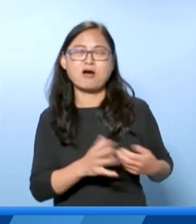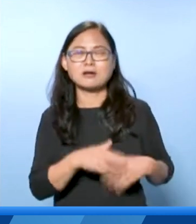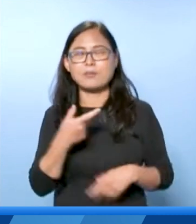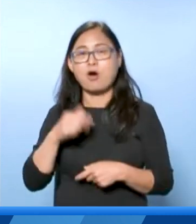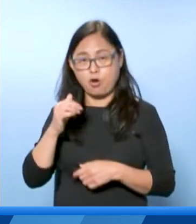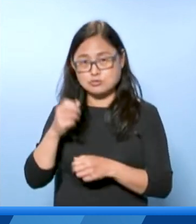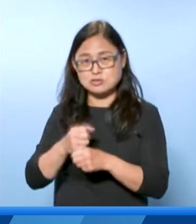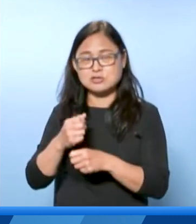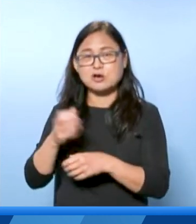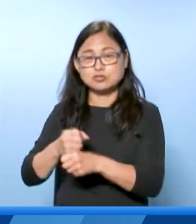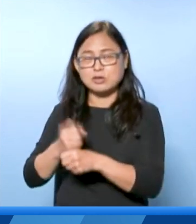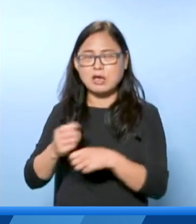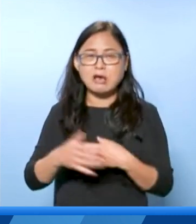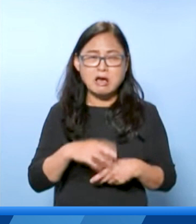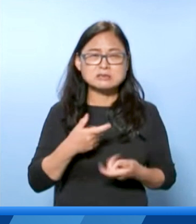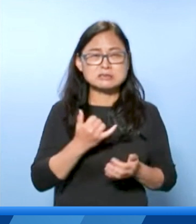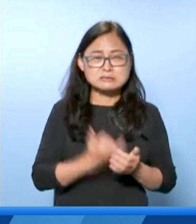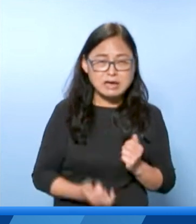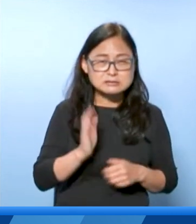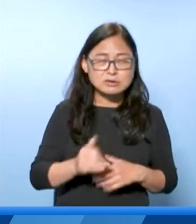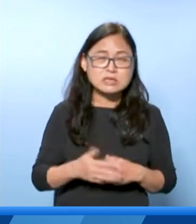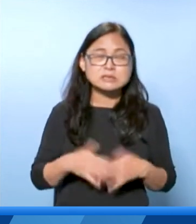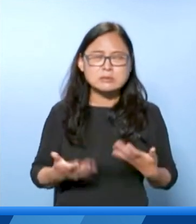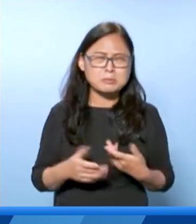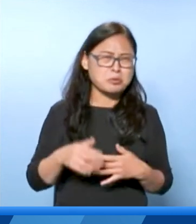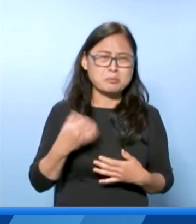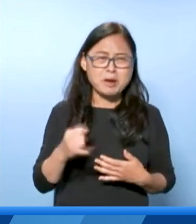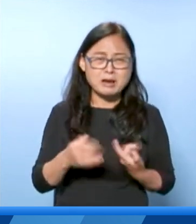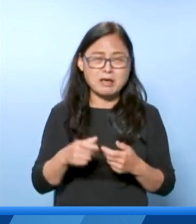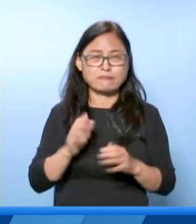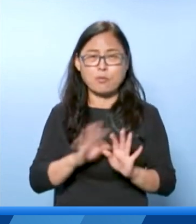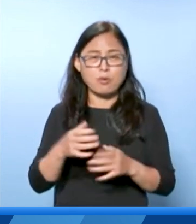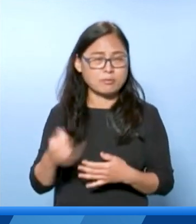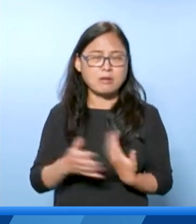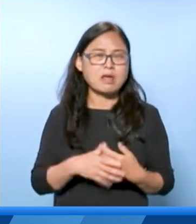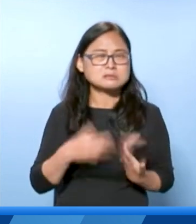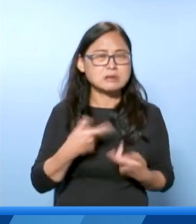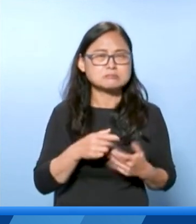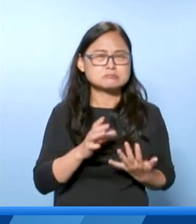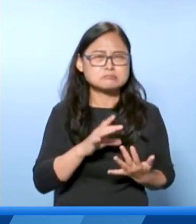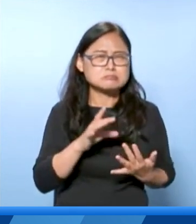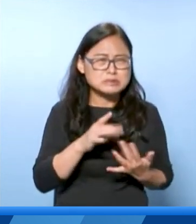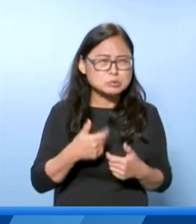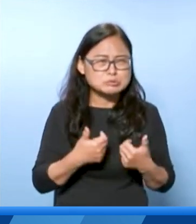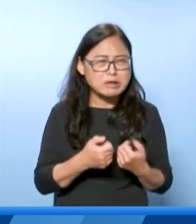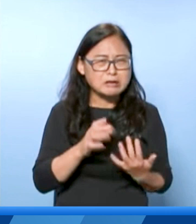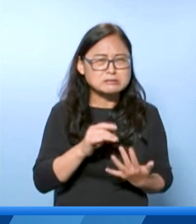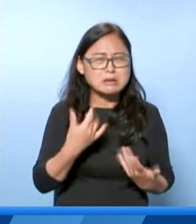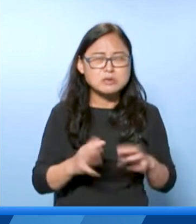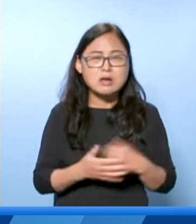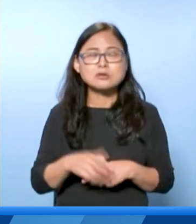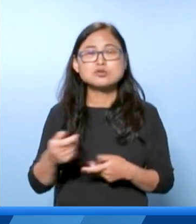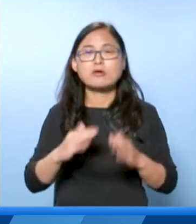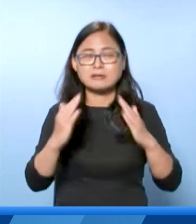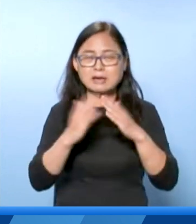只可以在生仔和做嘢之間做一個抉擇，現在是不夠。我們長期也都關注針對婦女的性暴力、性騷擾、家庭